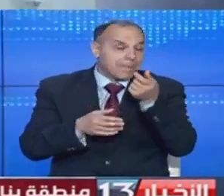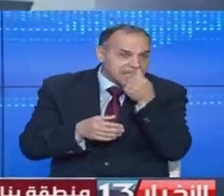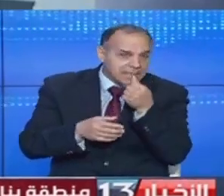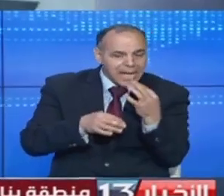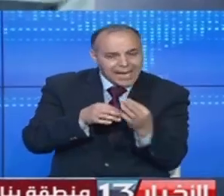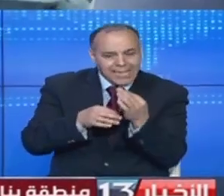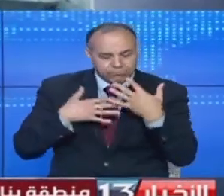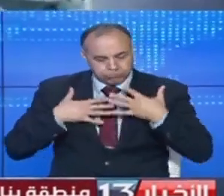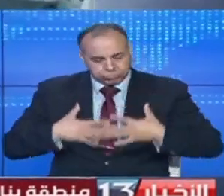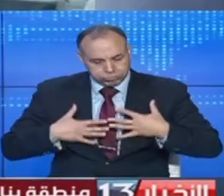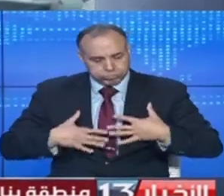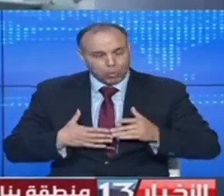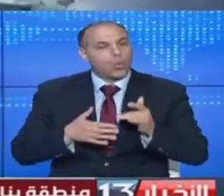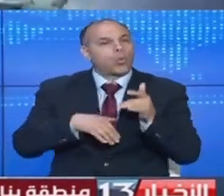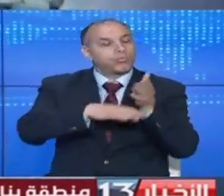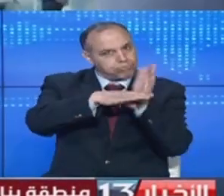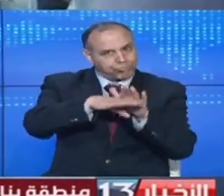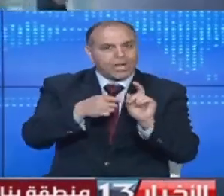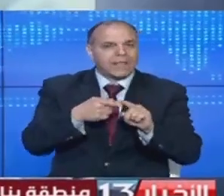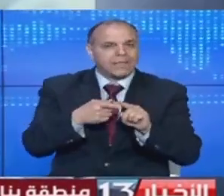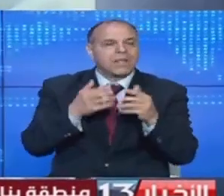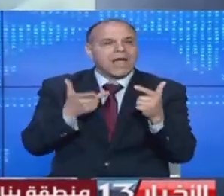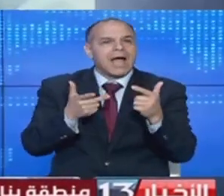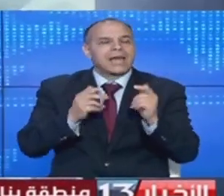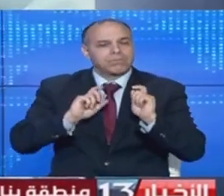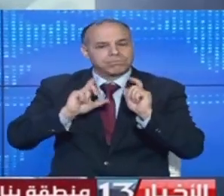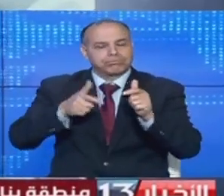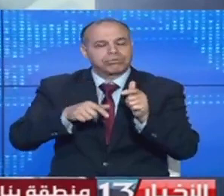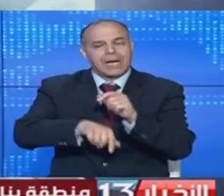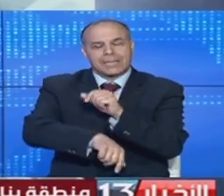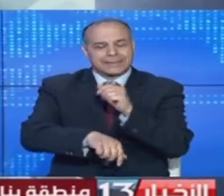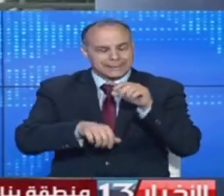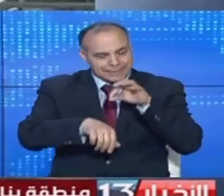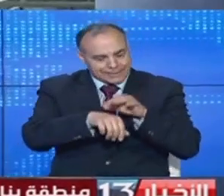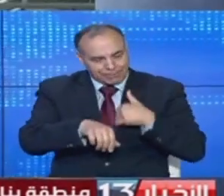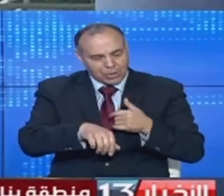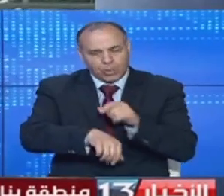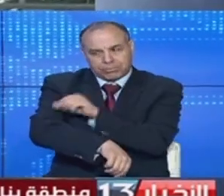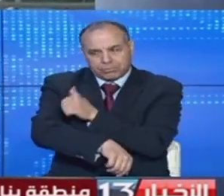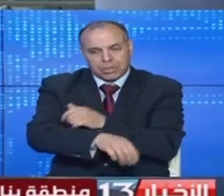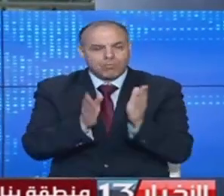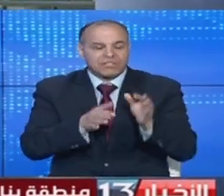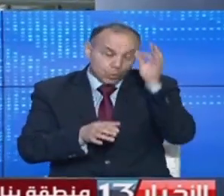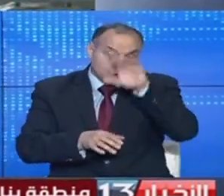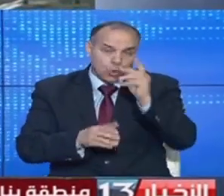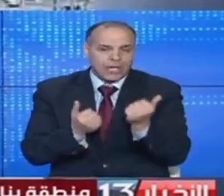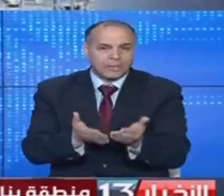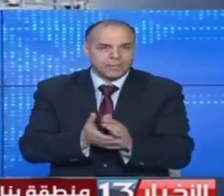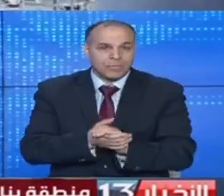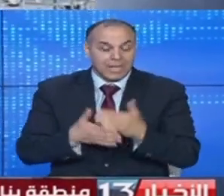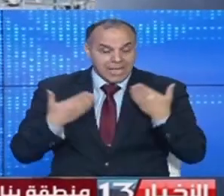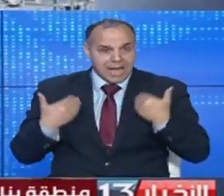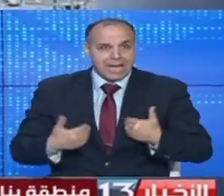لخياطة بودلات وكل مستلزمات الوقاية من أجل تسليمها للإطار الطبي وشبه الطبي بالمستشفيات التونسية.